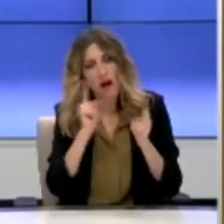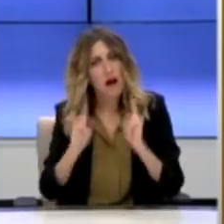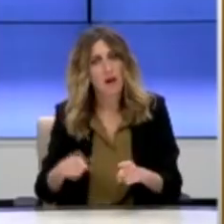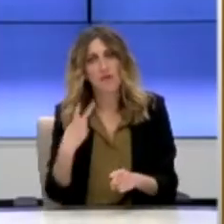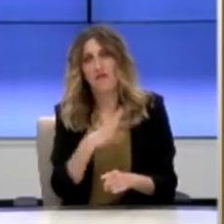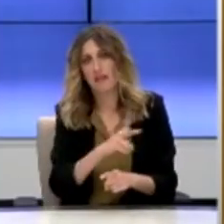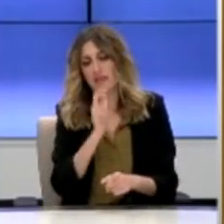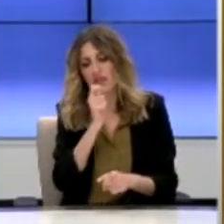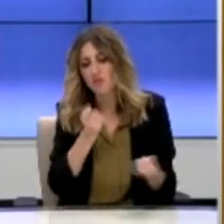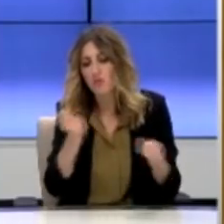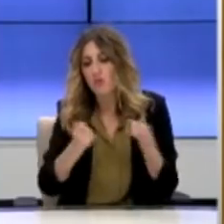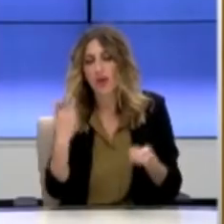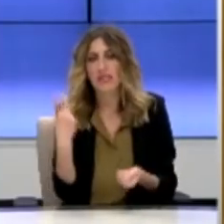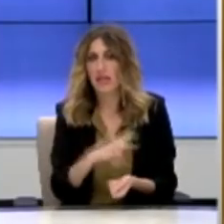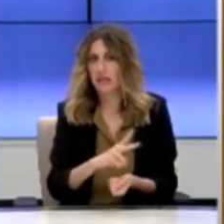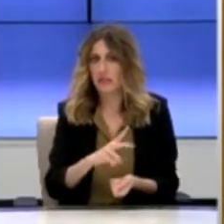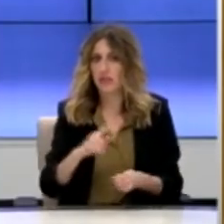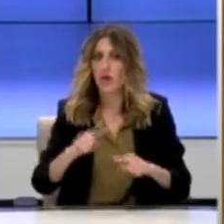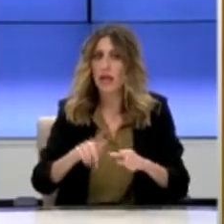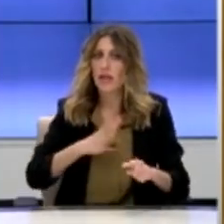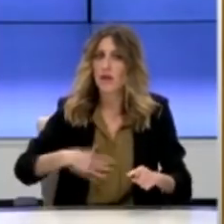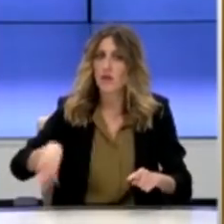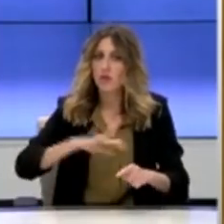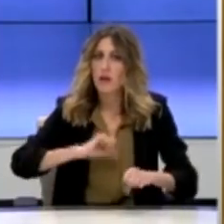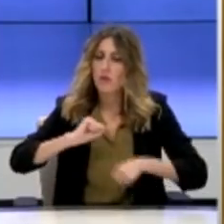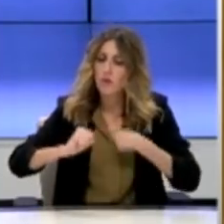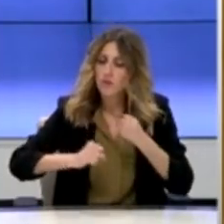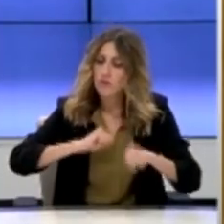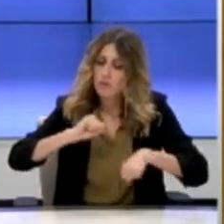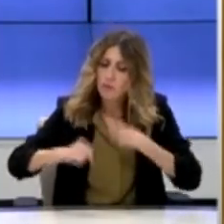στέκεται όρθιος μέσα σε πάρα πολύ δύσκολες συνθήκες. Σας ευχαριστώ.